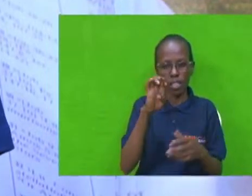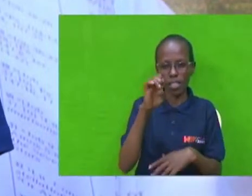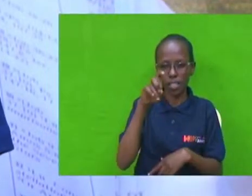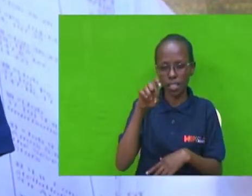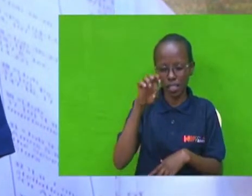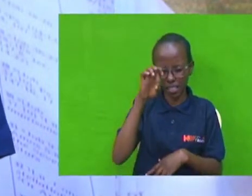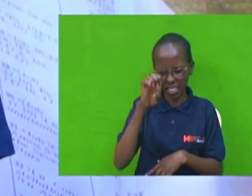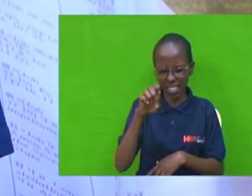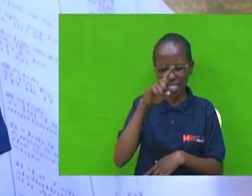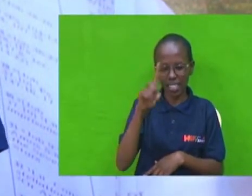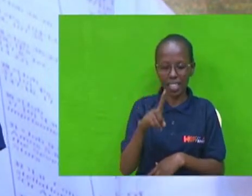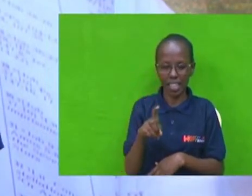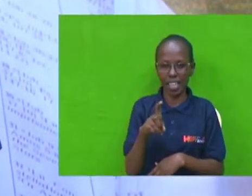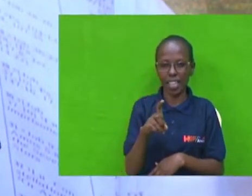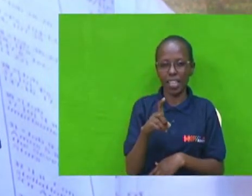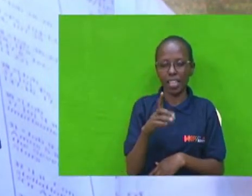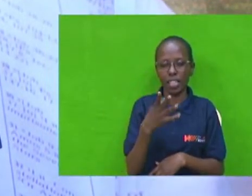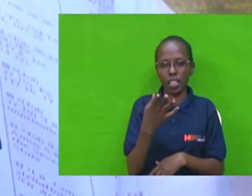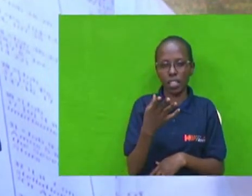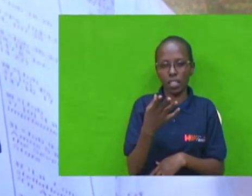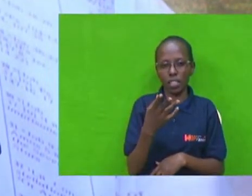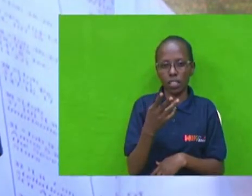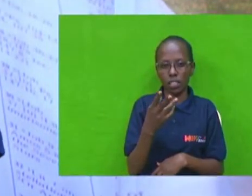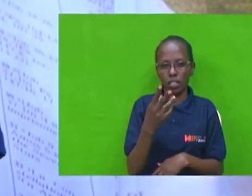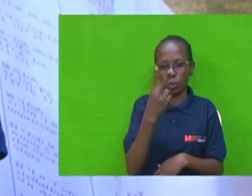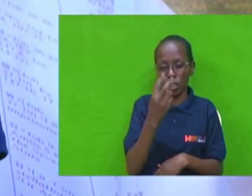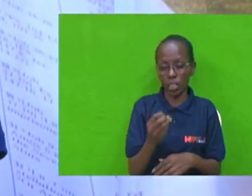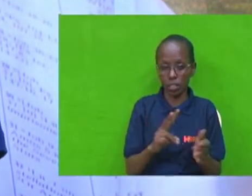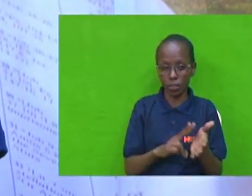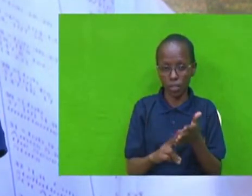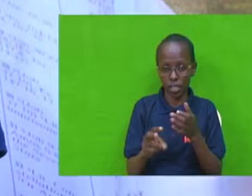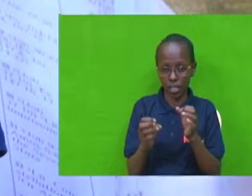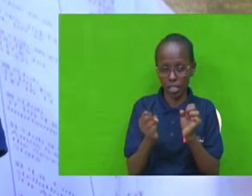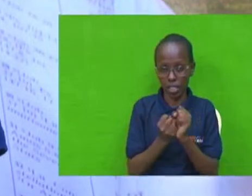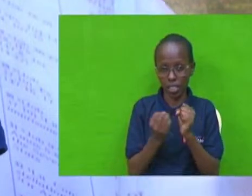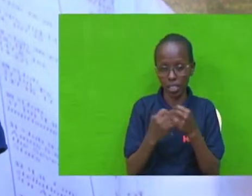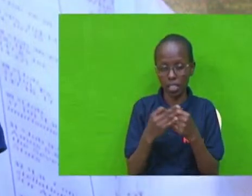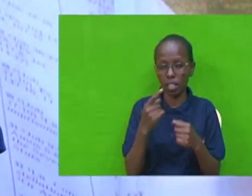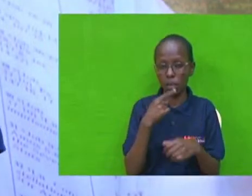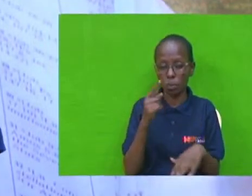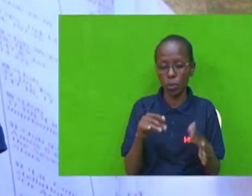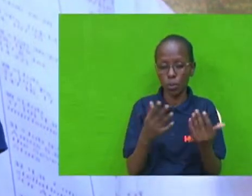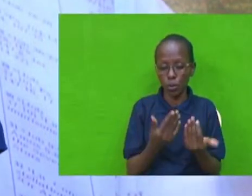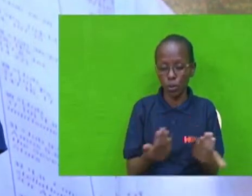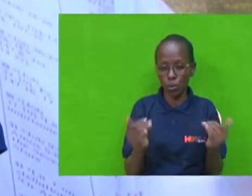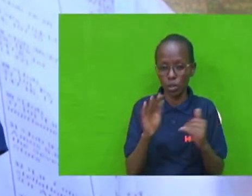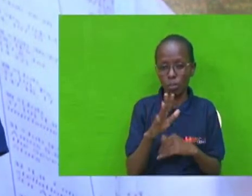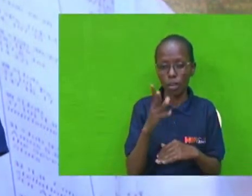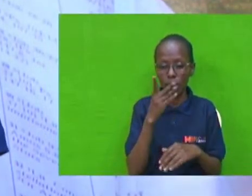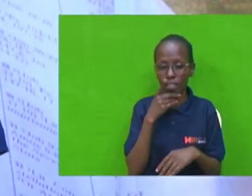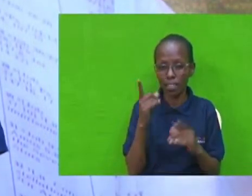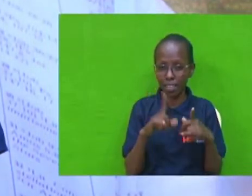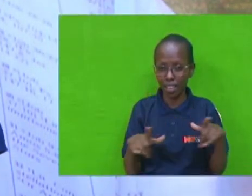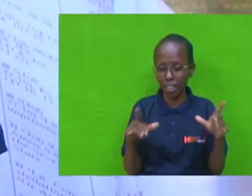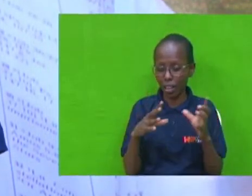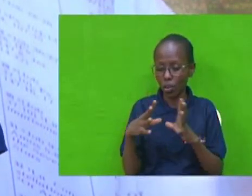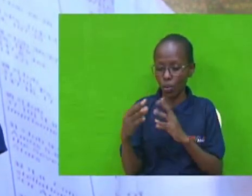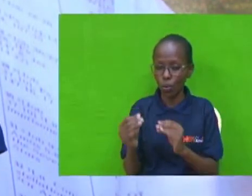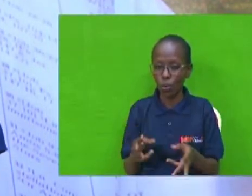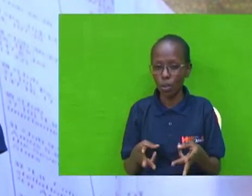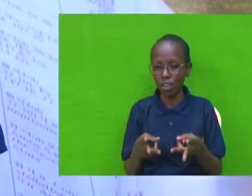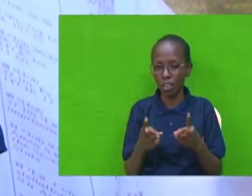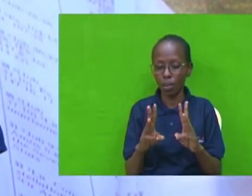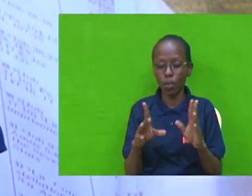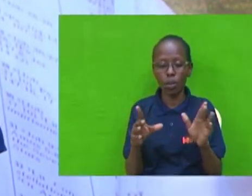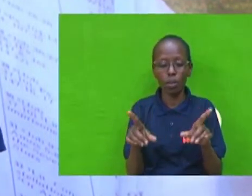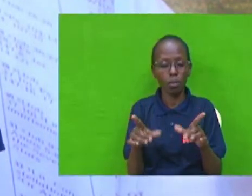20 mstari wa 18 Mungu anasema hivi. Kisha nikawaambia watoto wao jangwani. Msiende katika njia ama katika